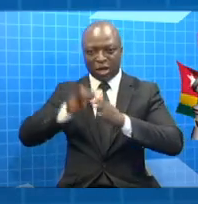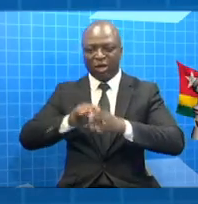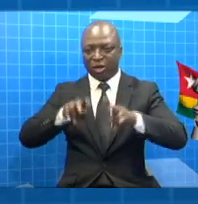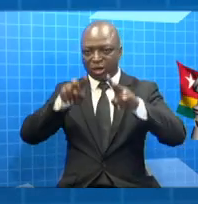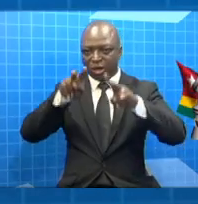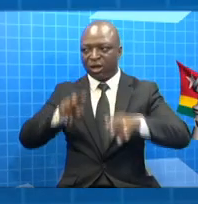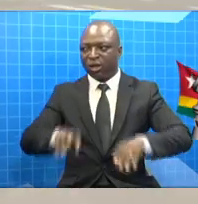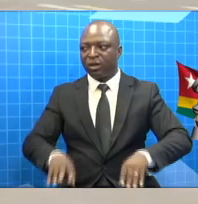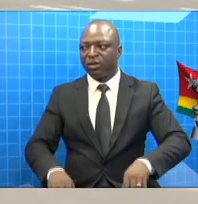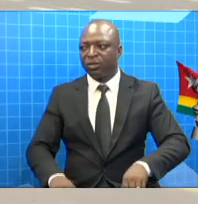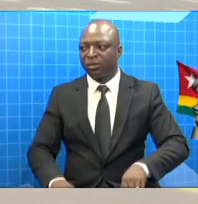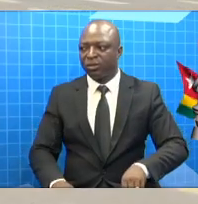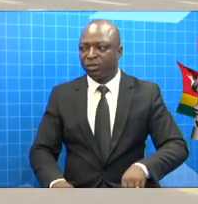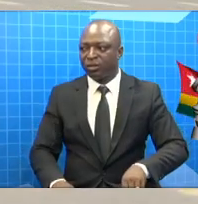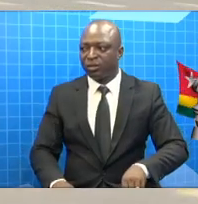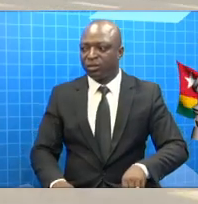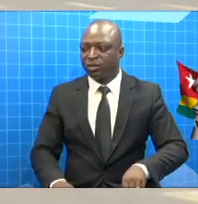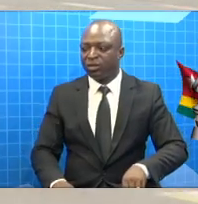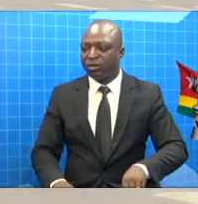Mbaga.